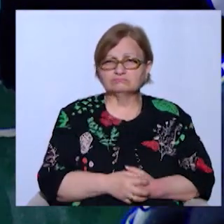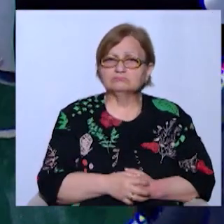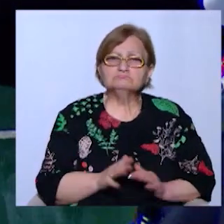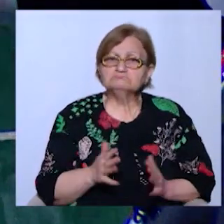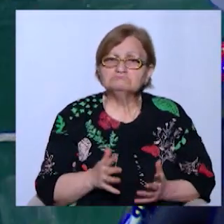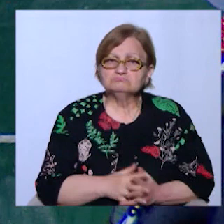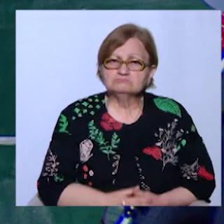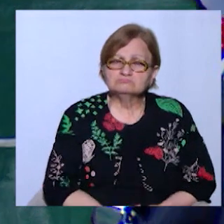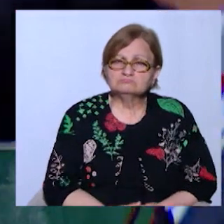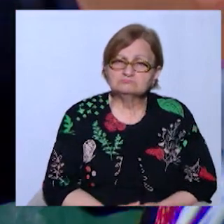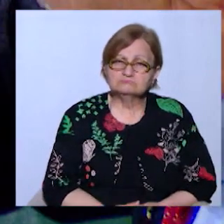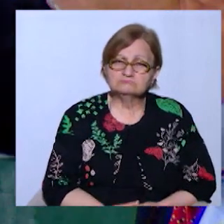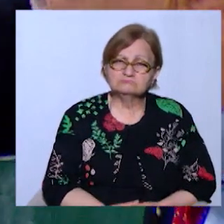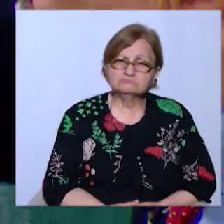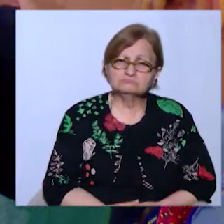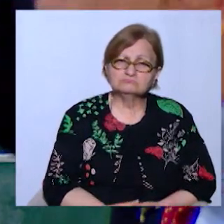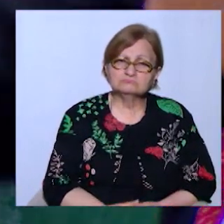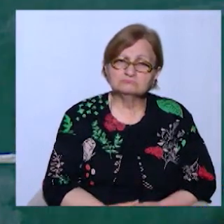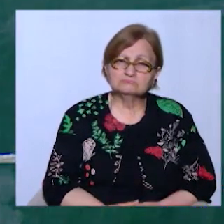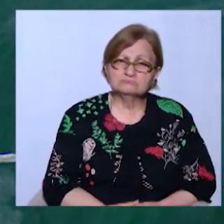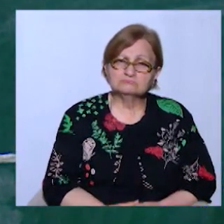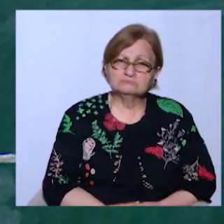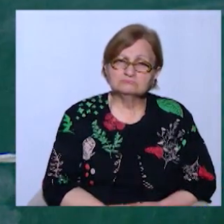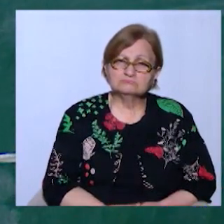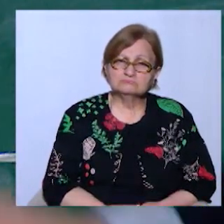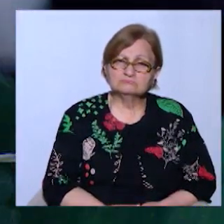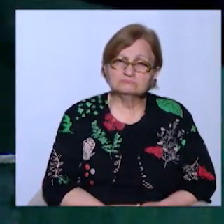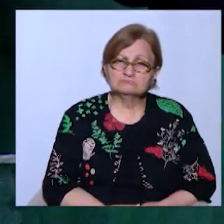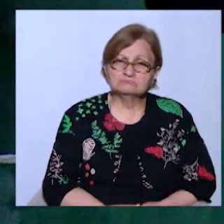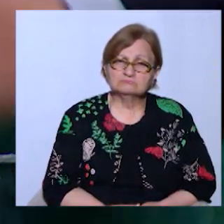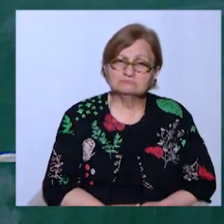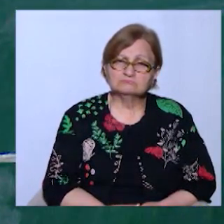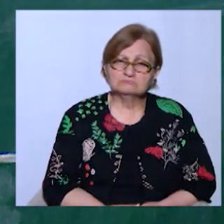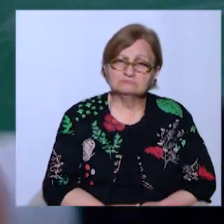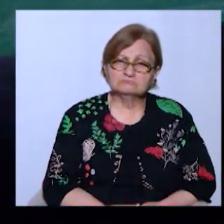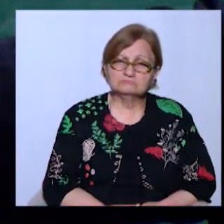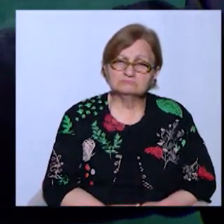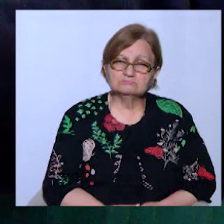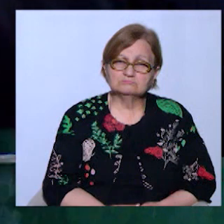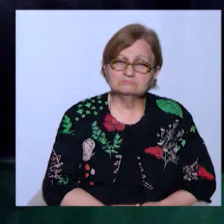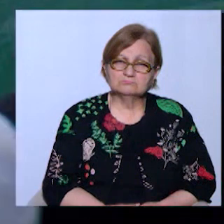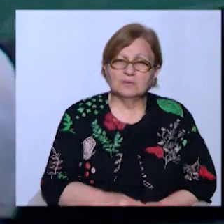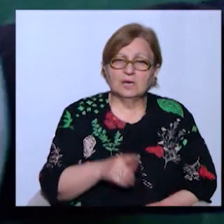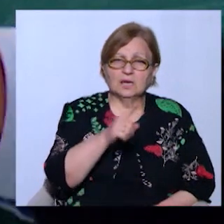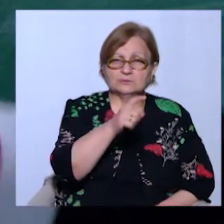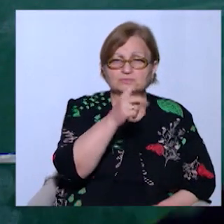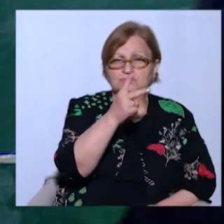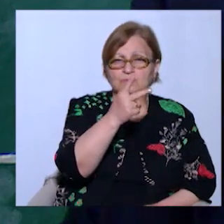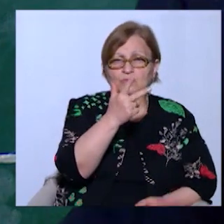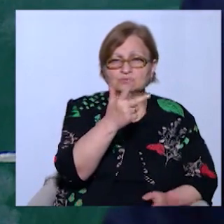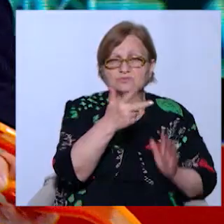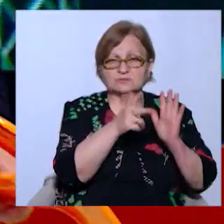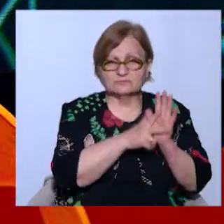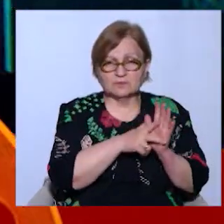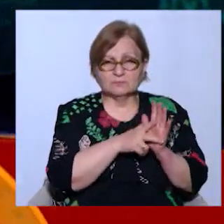საქმე აი ეს კუთხე არის 128 გრადუსი და ეს კუთხე არის 42